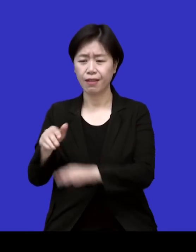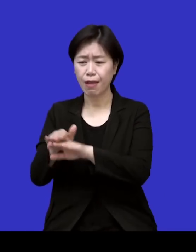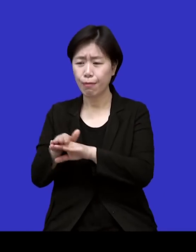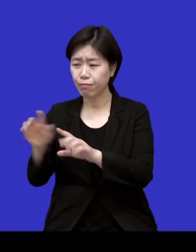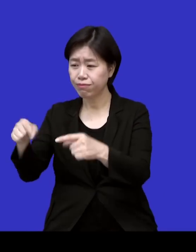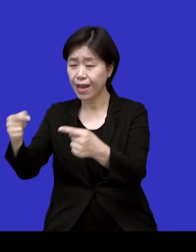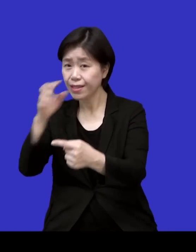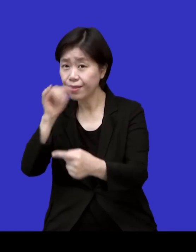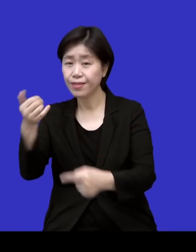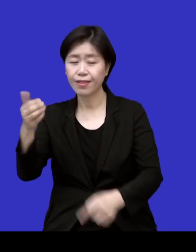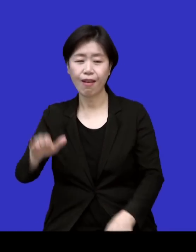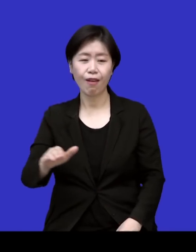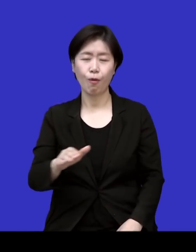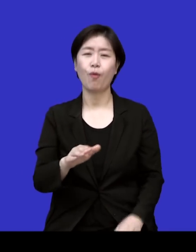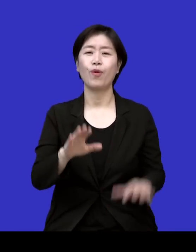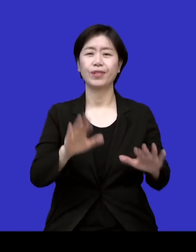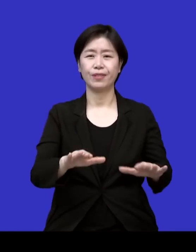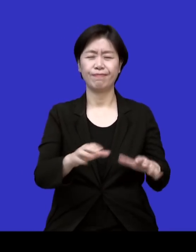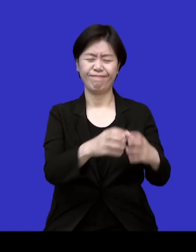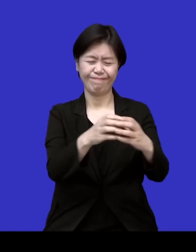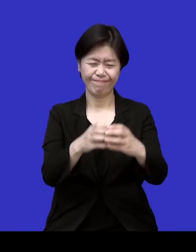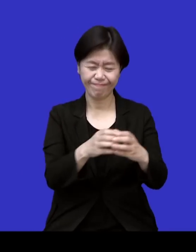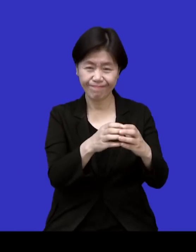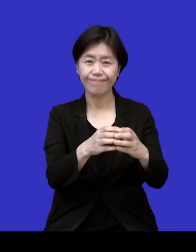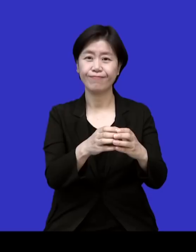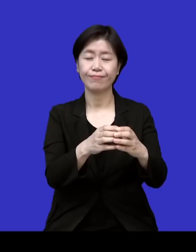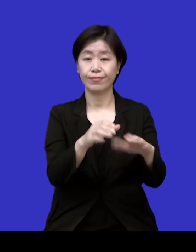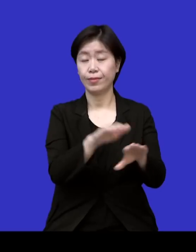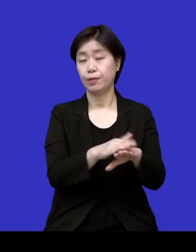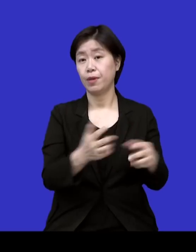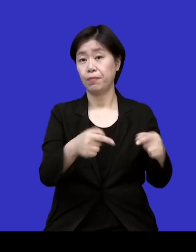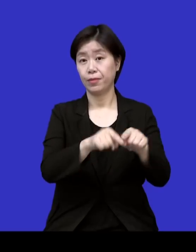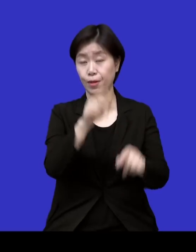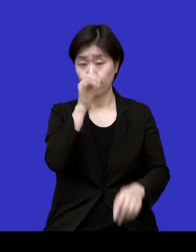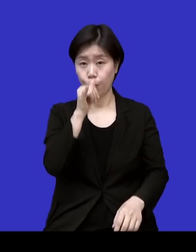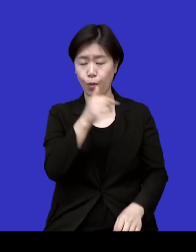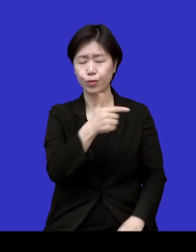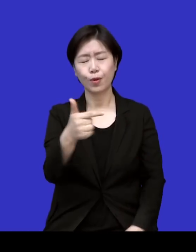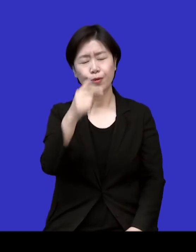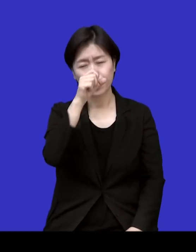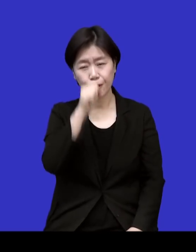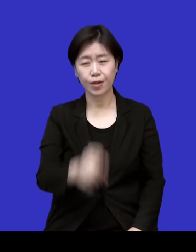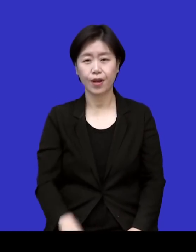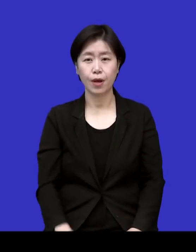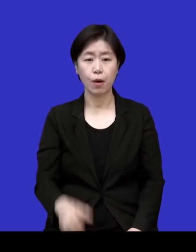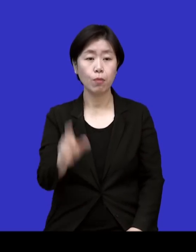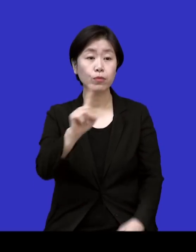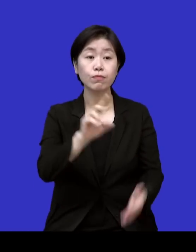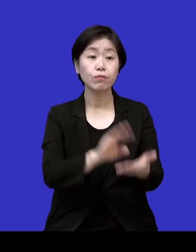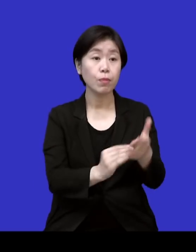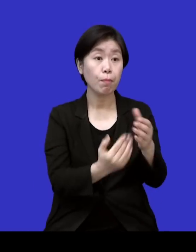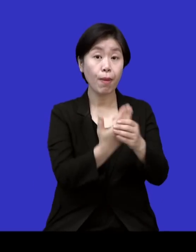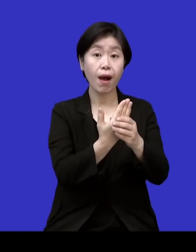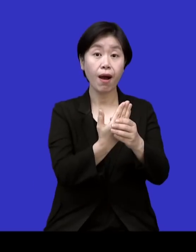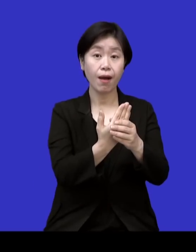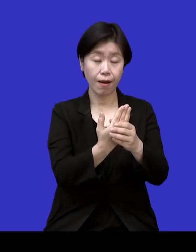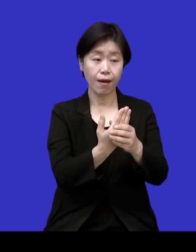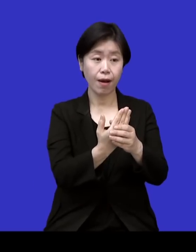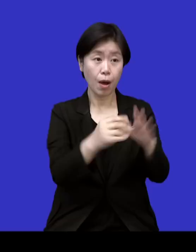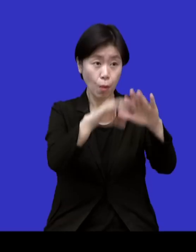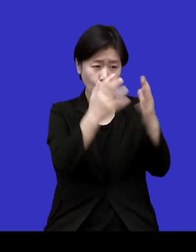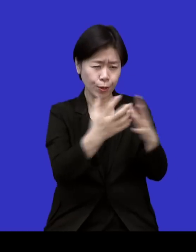가족의 유대감, 가족이 무슨 일 있으면 온 가족이 다 몰려와가지고 그거를 도와주고 해결해주고 가족은